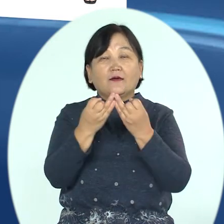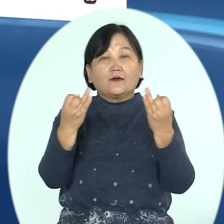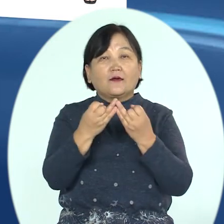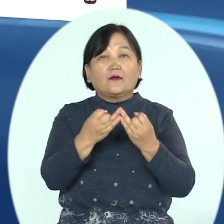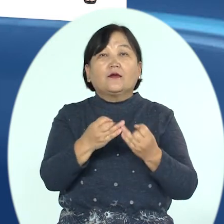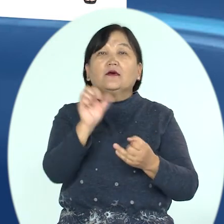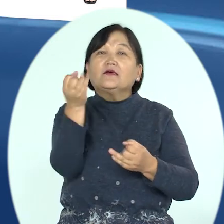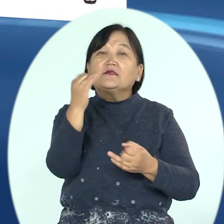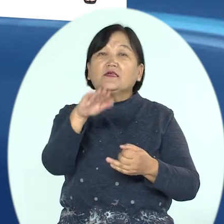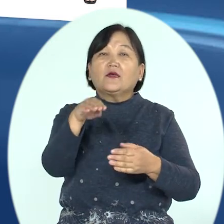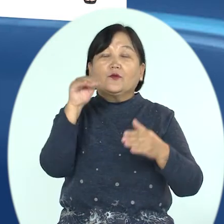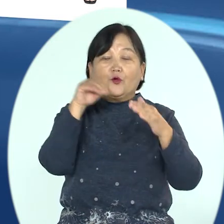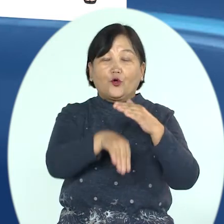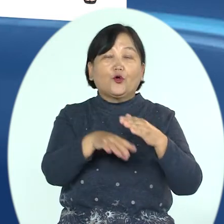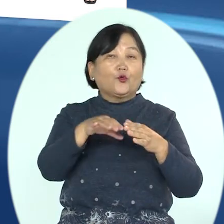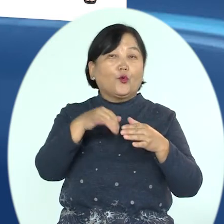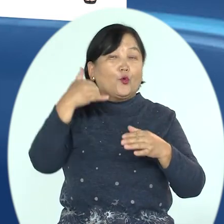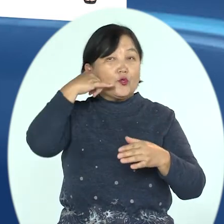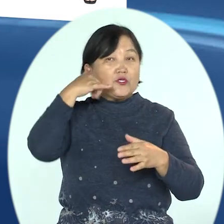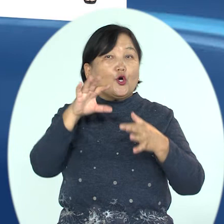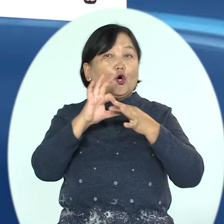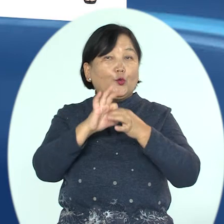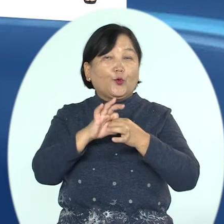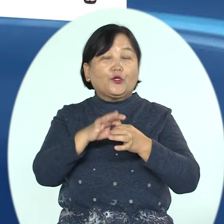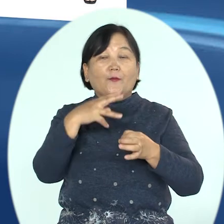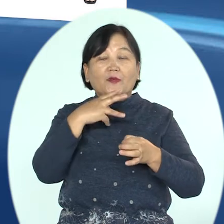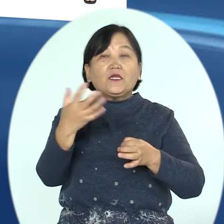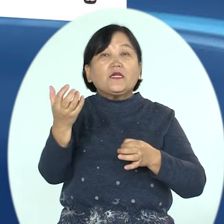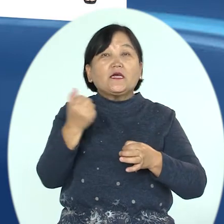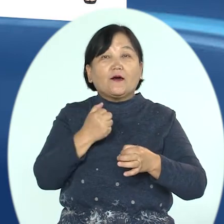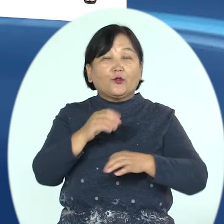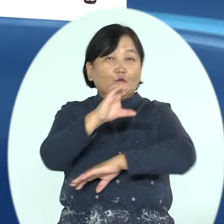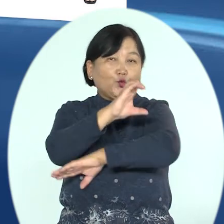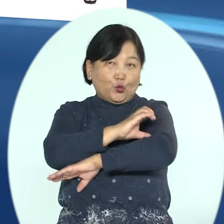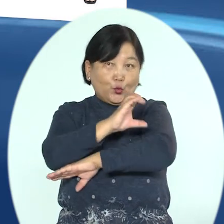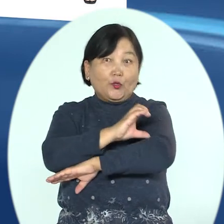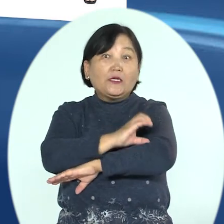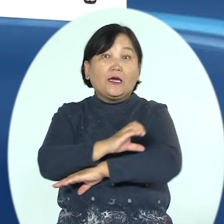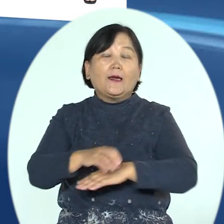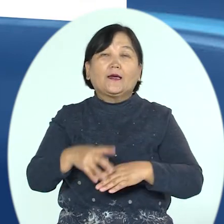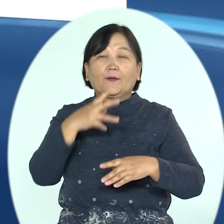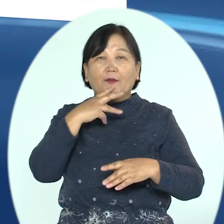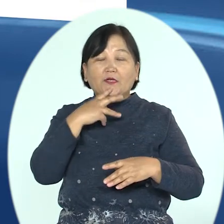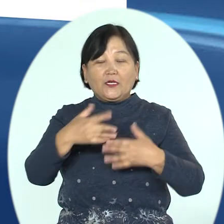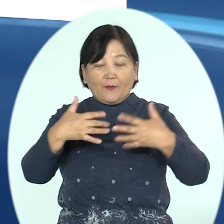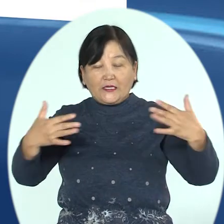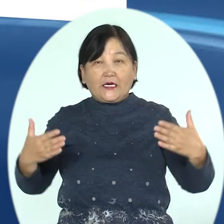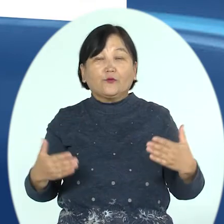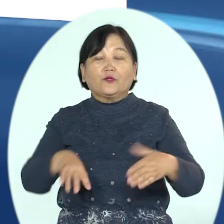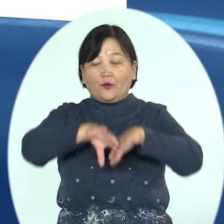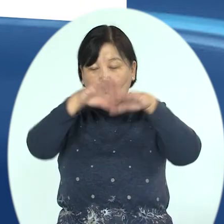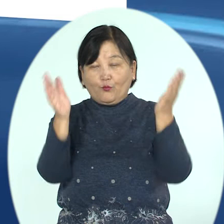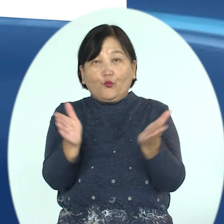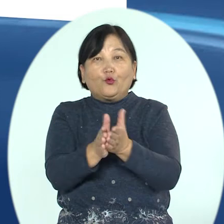ороод мэдээллийг мөн утсаар холбогдоод мэдээллийг бол аваад тэгээд сургуультай бичиг баримтаа өгдөг юм байж байгаа. Энд бол бас